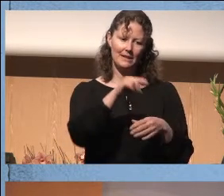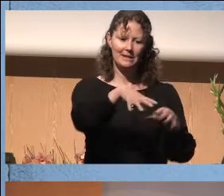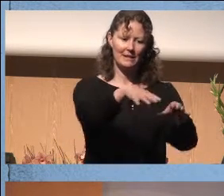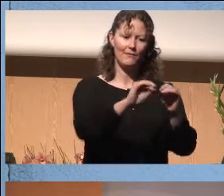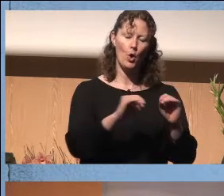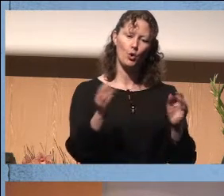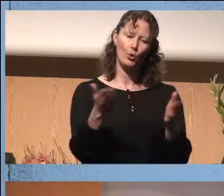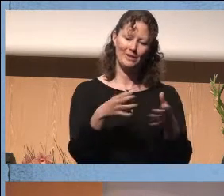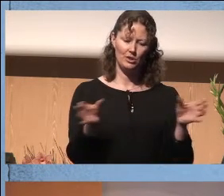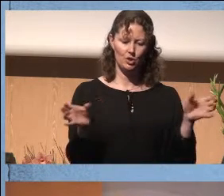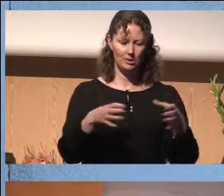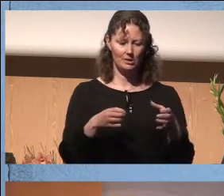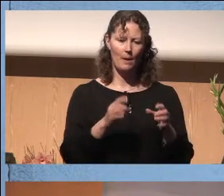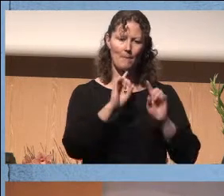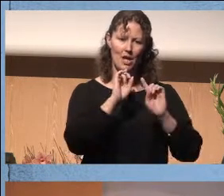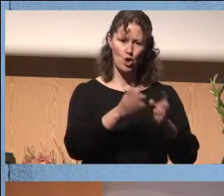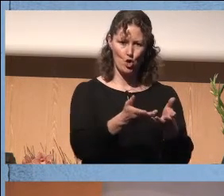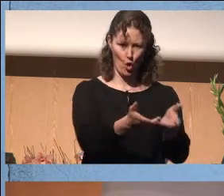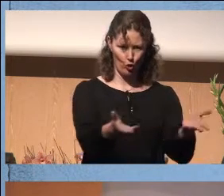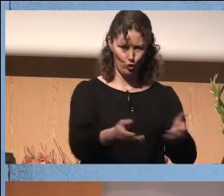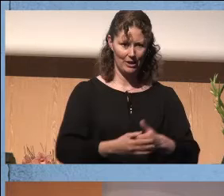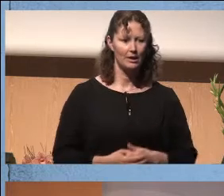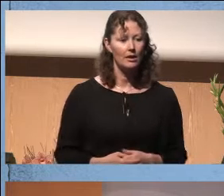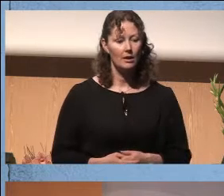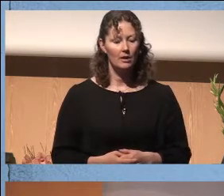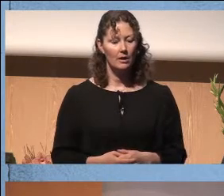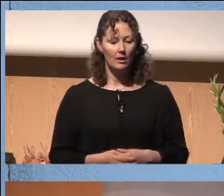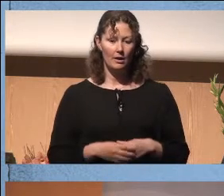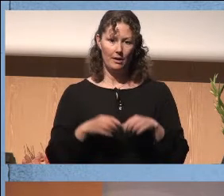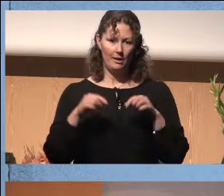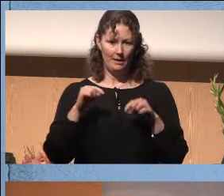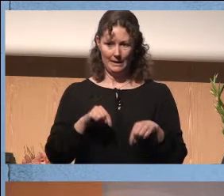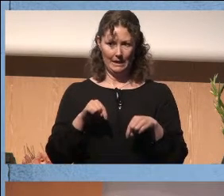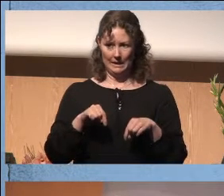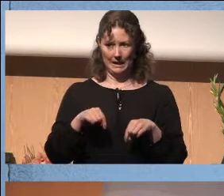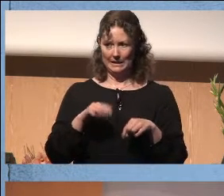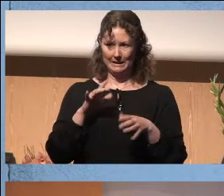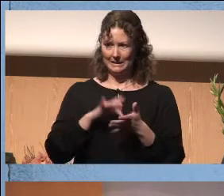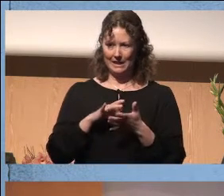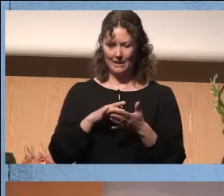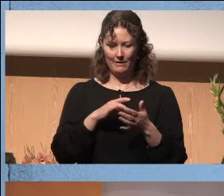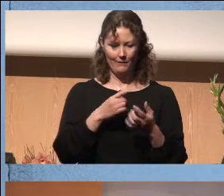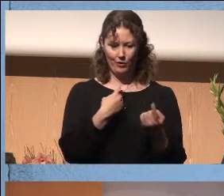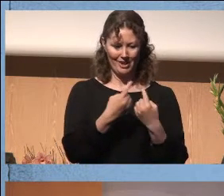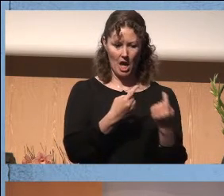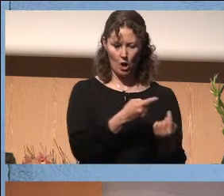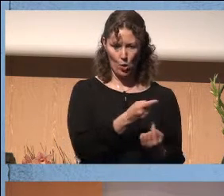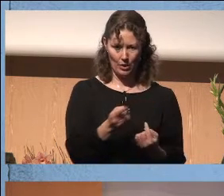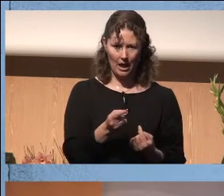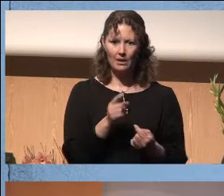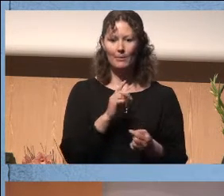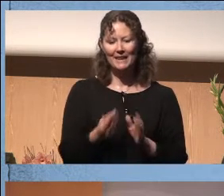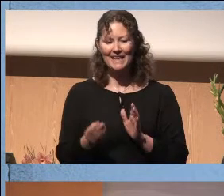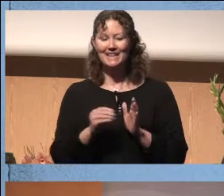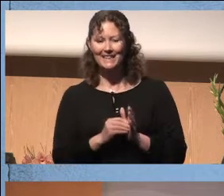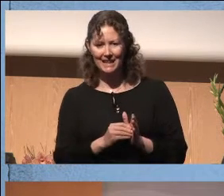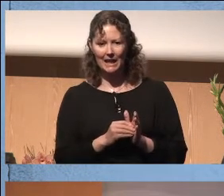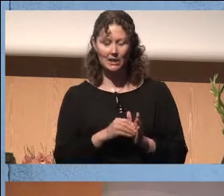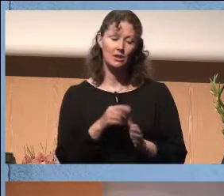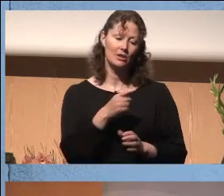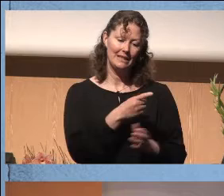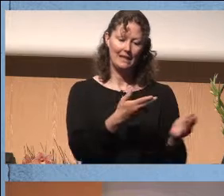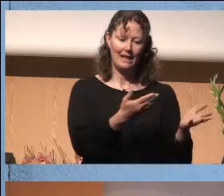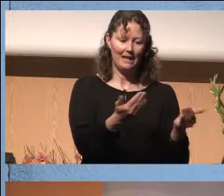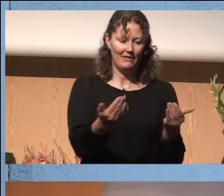et samlet råd. Dette jo ikke I stedet for dialog. Det I tillegg til dialog. Vi inviterer